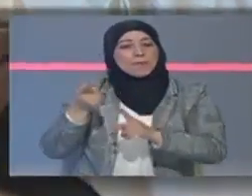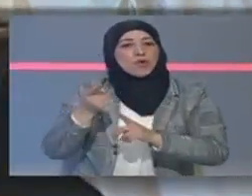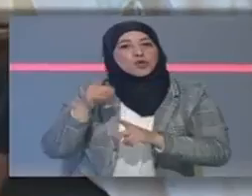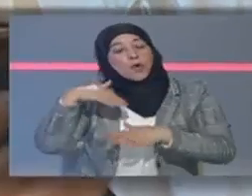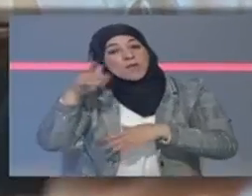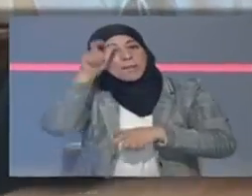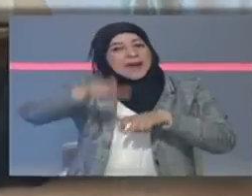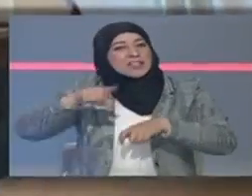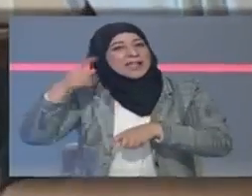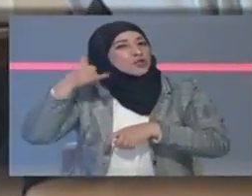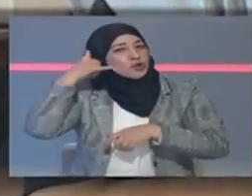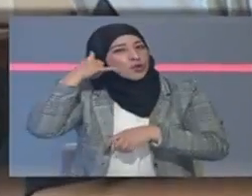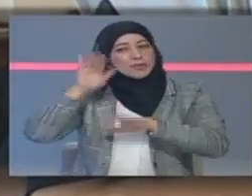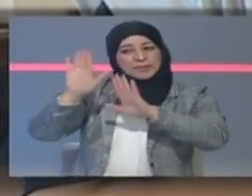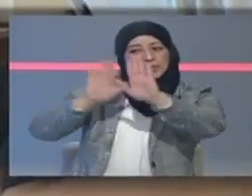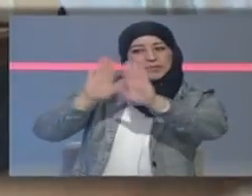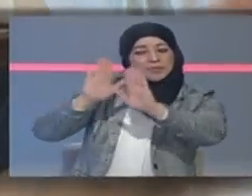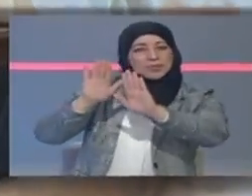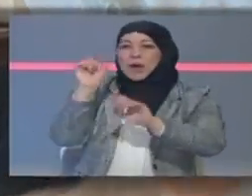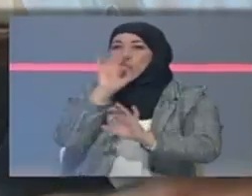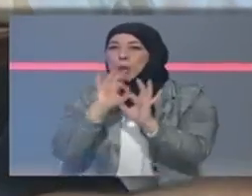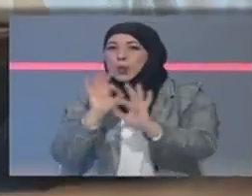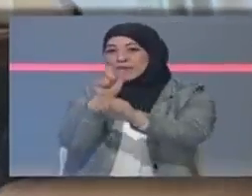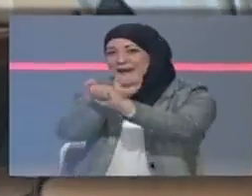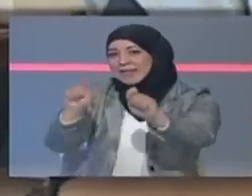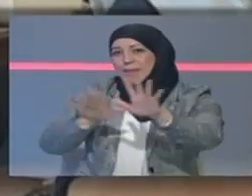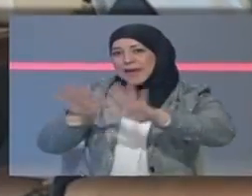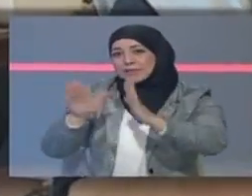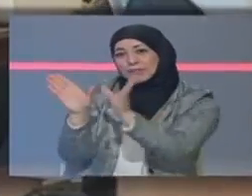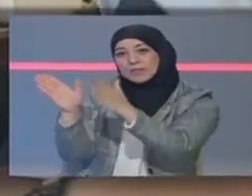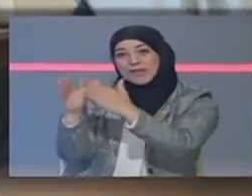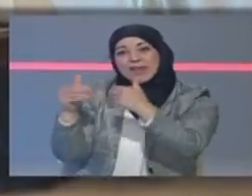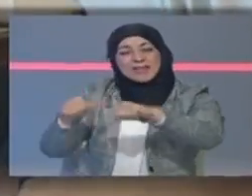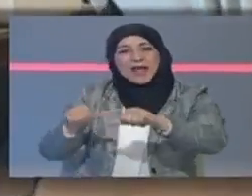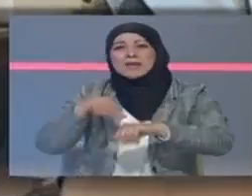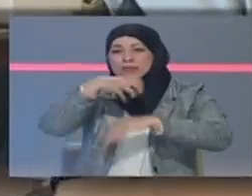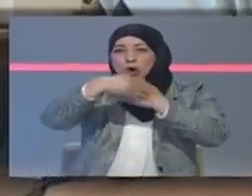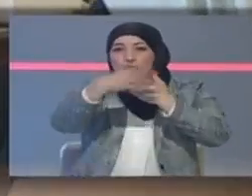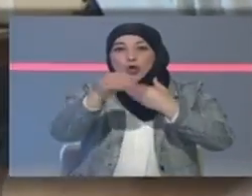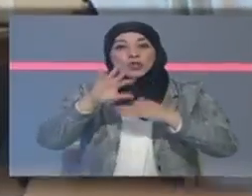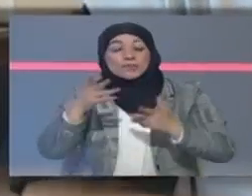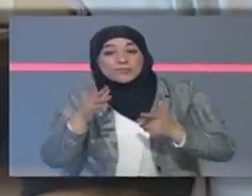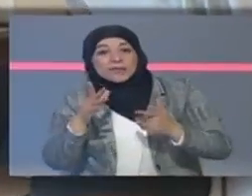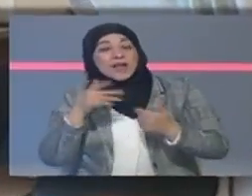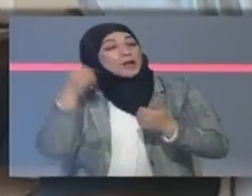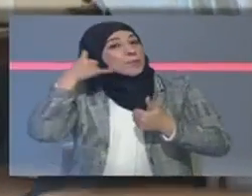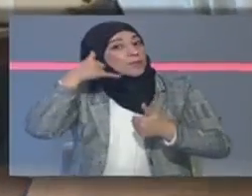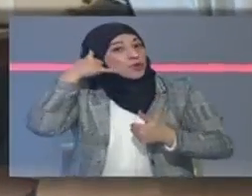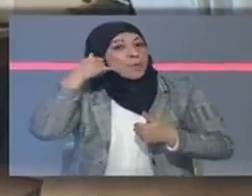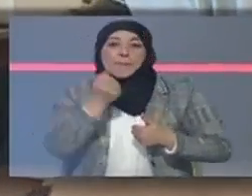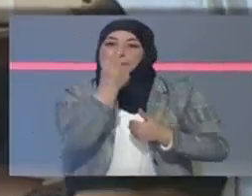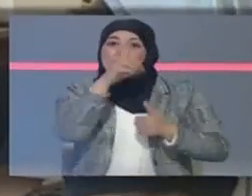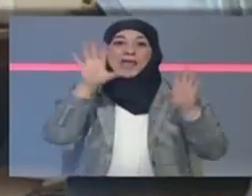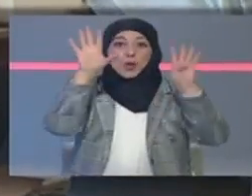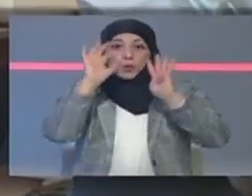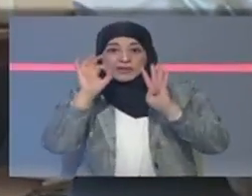والا ناس يعرفهم، ما يحترموش الكونفينمون والا ما يحترموش الحظر التجول والا، في عوض يطلب ال 190